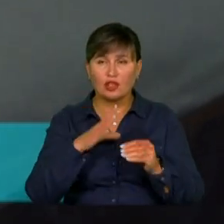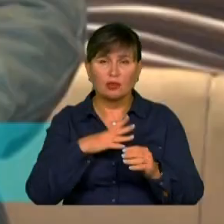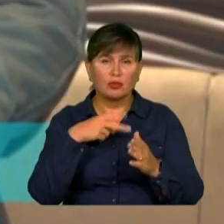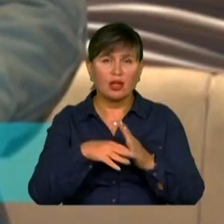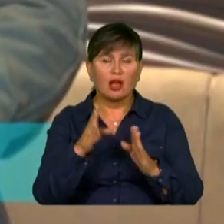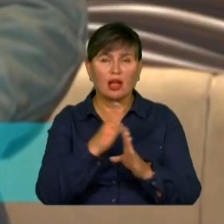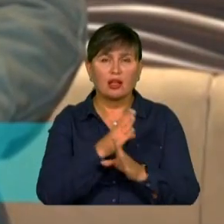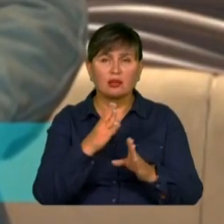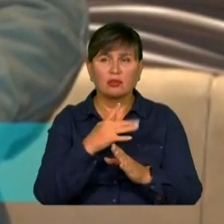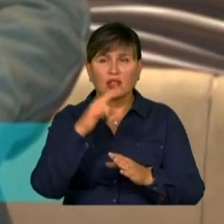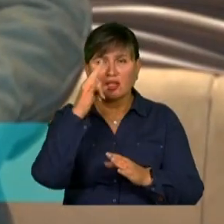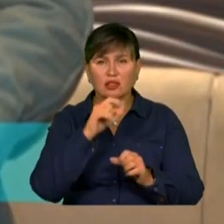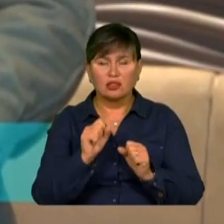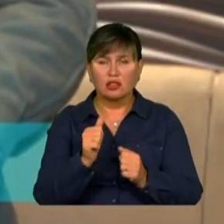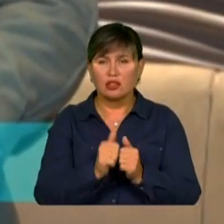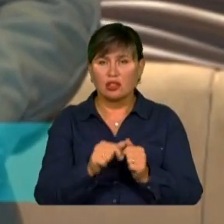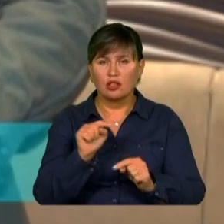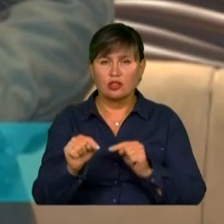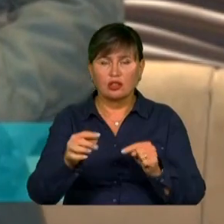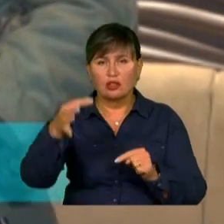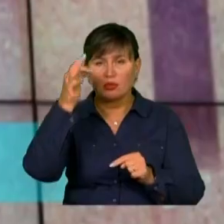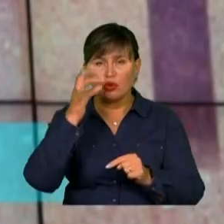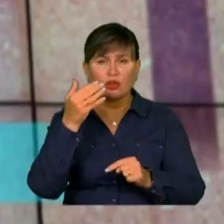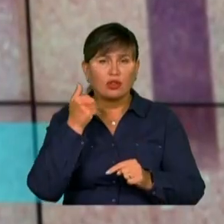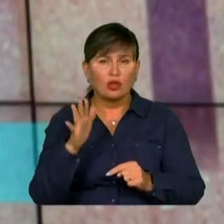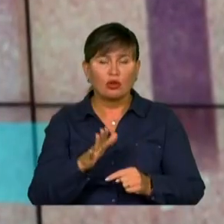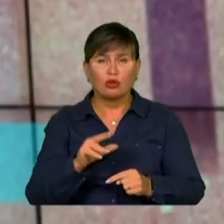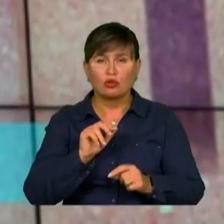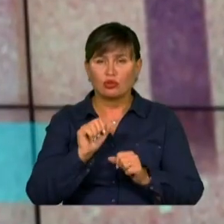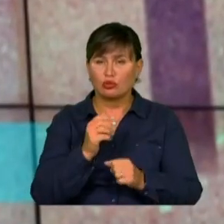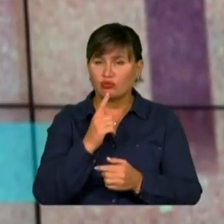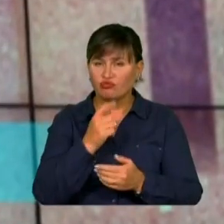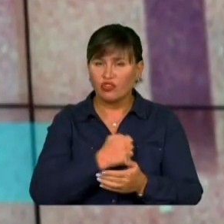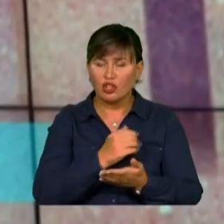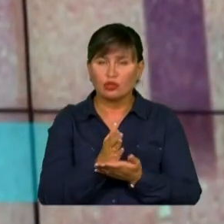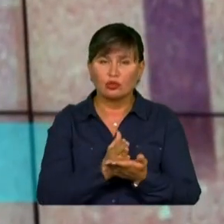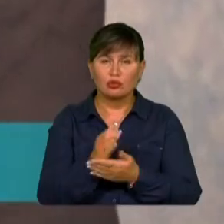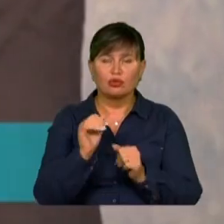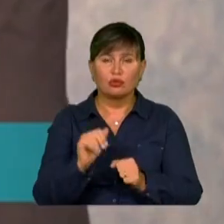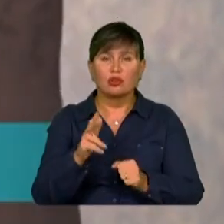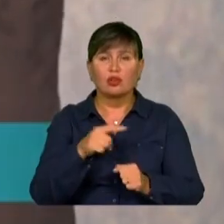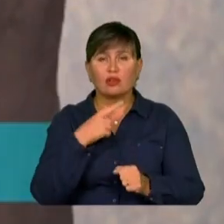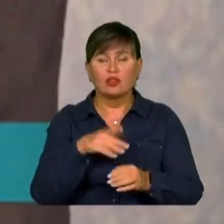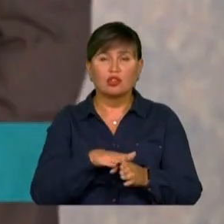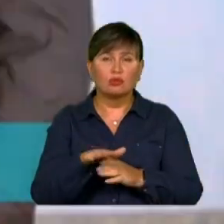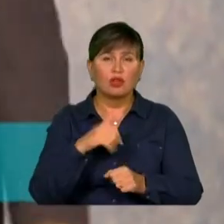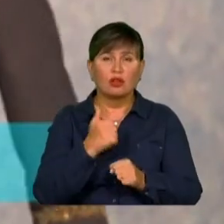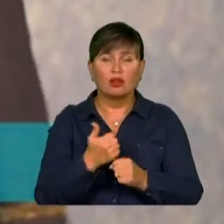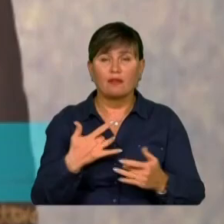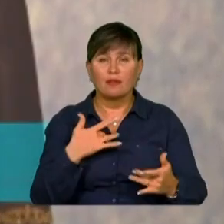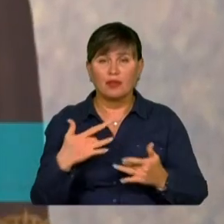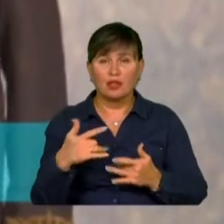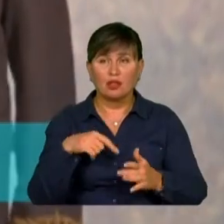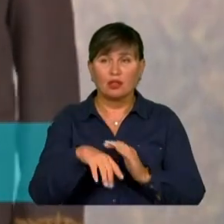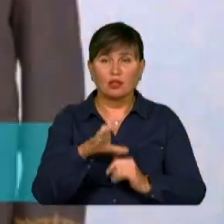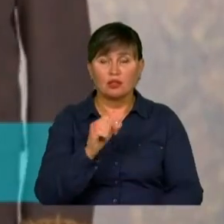атмосферой патриотизма, на каждом шагу напоминая о нелегкой службе защитников Родины. Как признается исполнивший главную роль актер